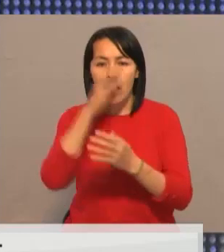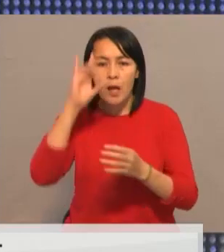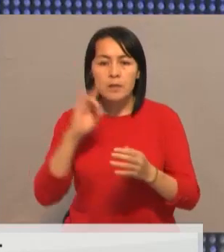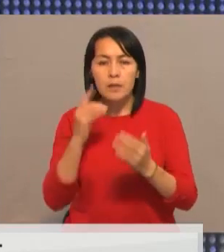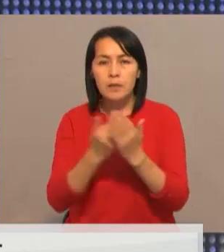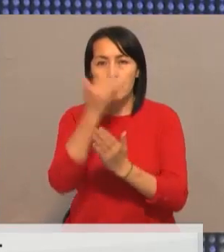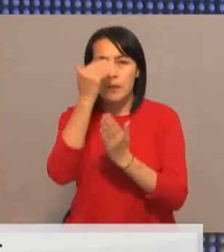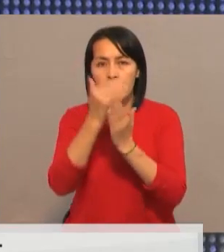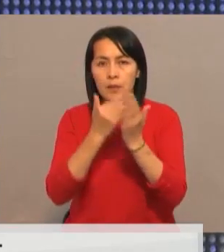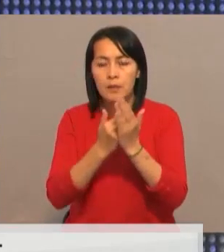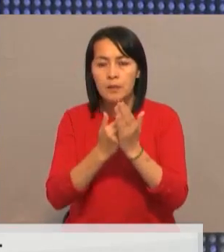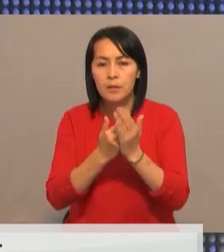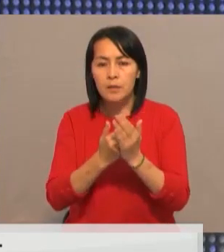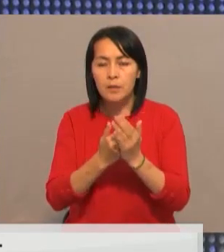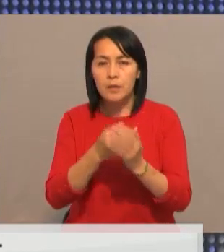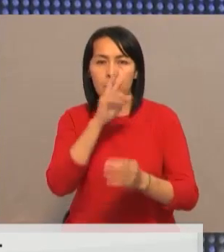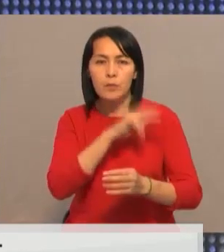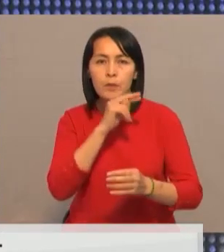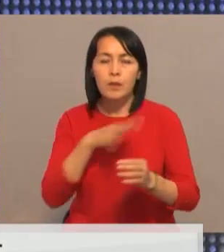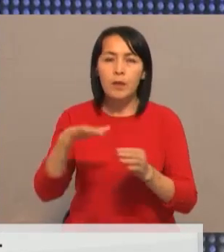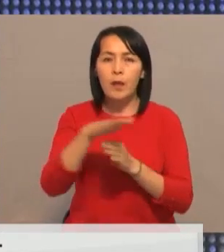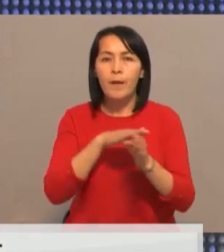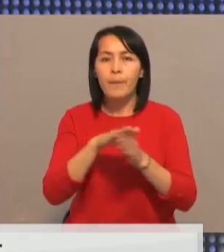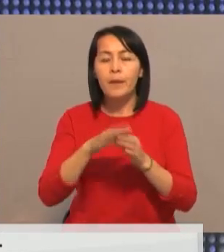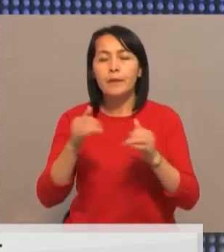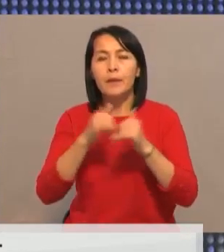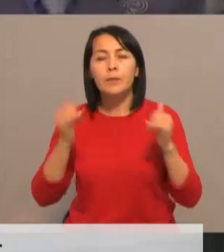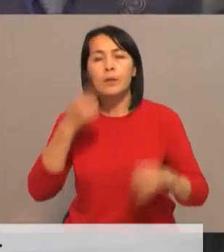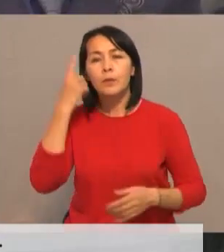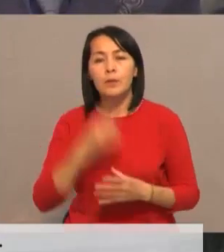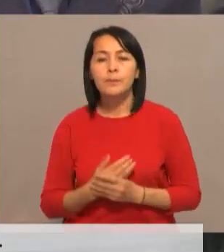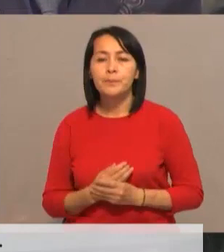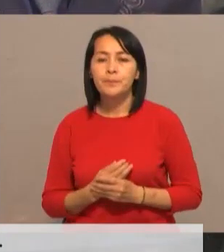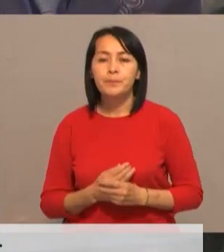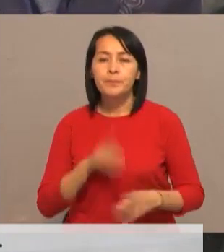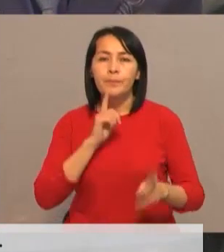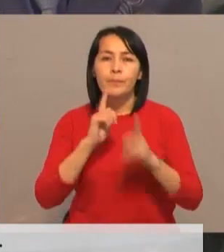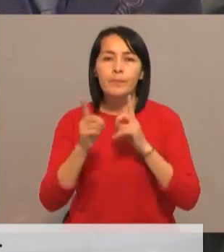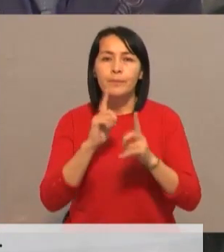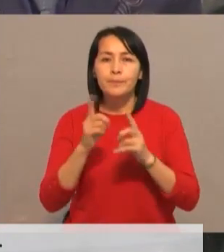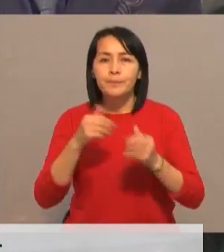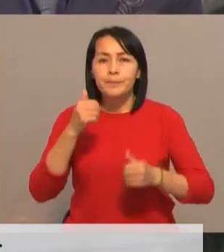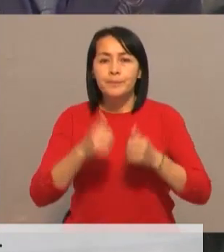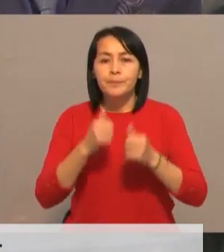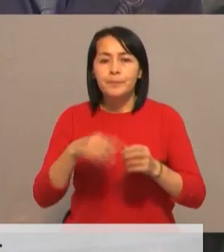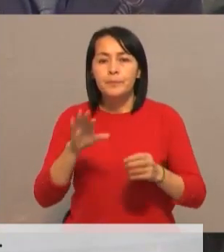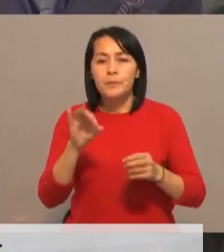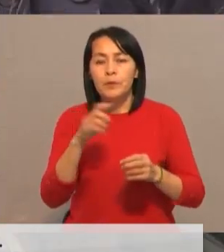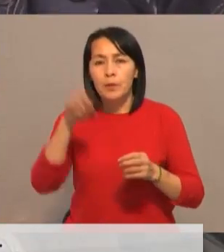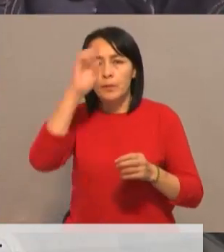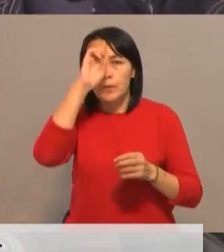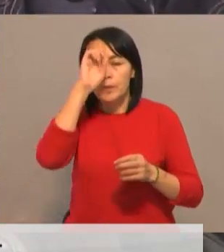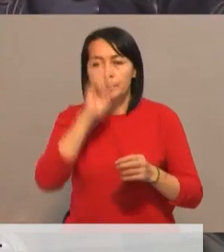жаңа саясатының арқасында бұл істердің барлығы іске асады ғой дейміз. Конференцияның жарыс сөзінде Отырар